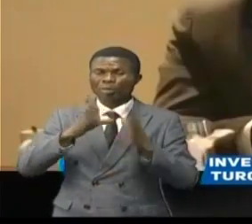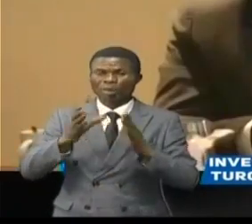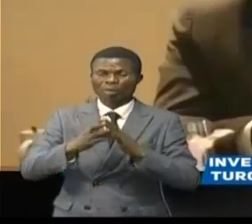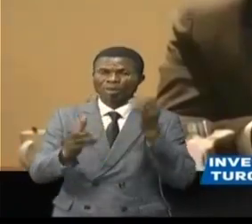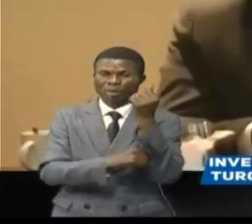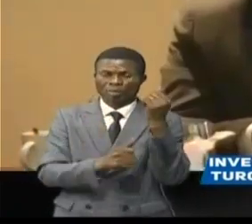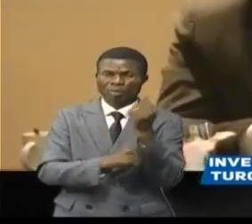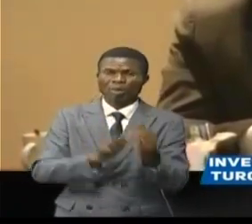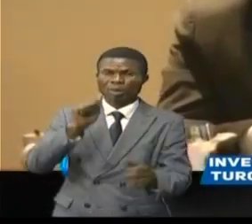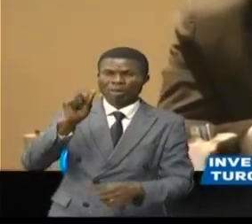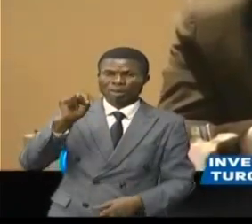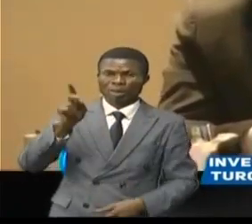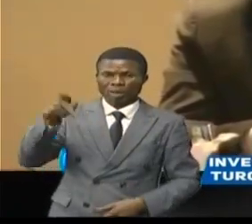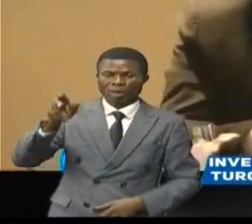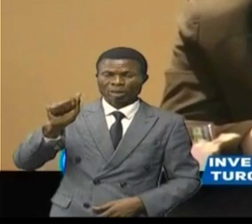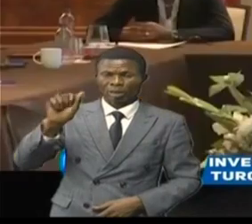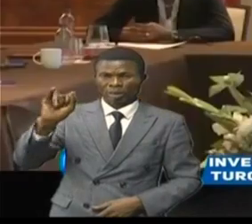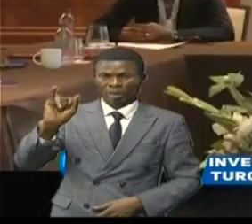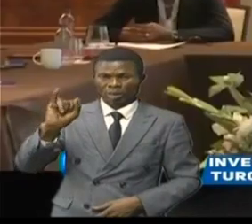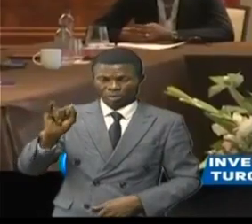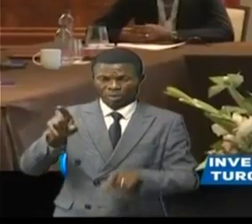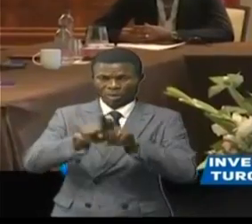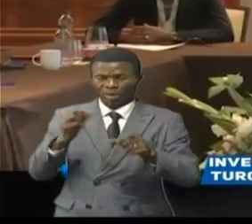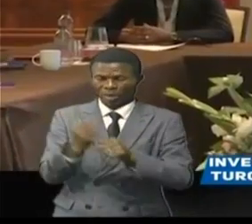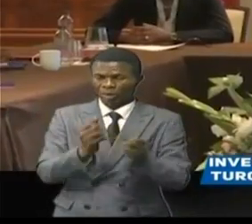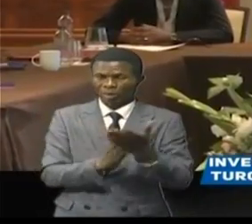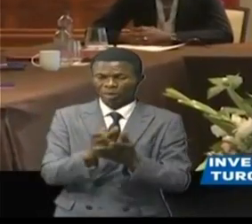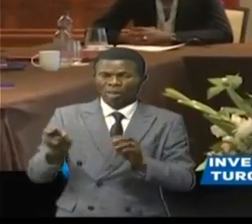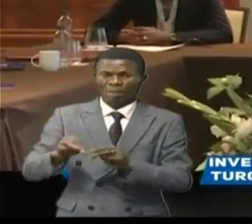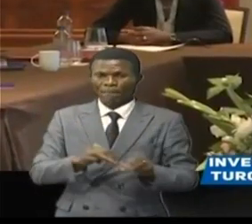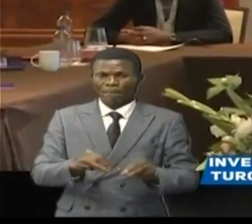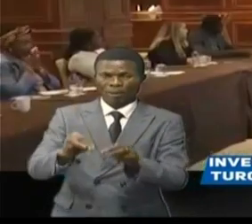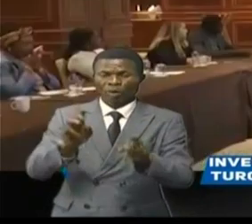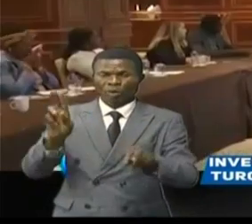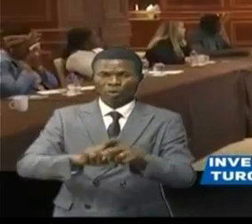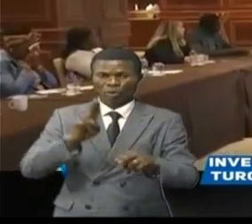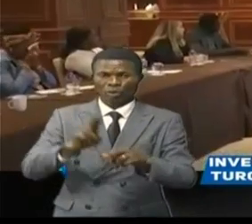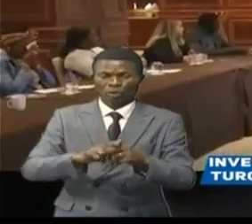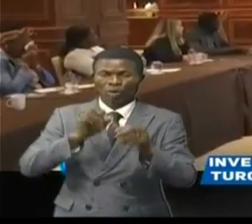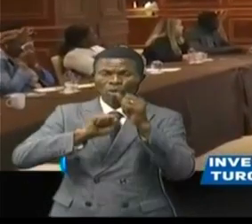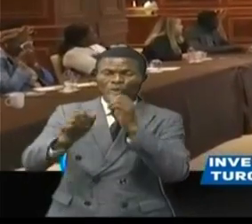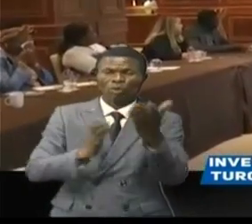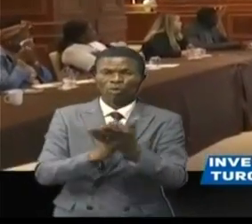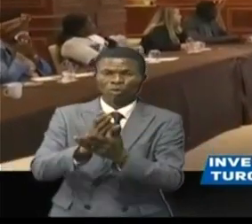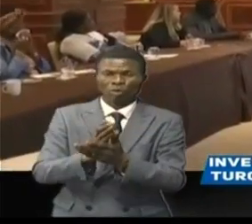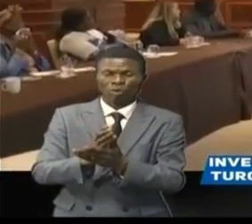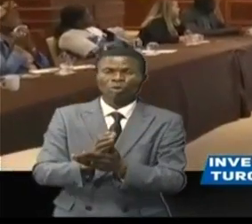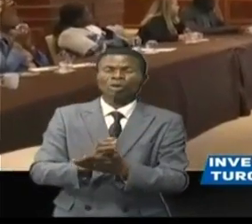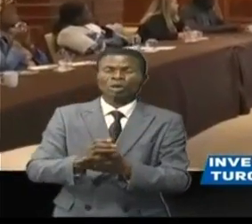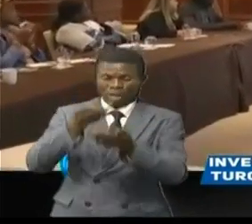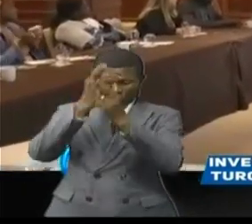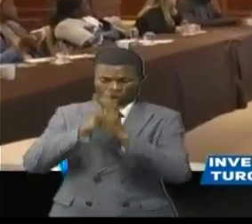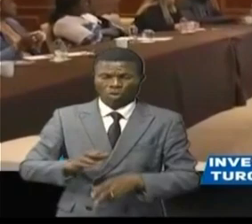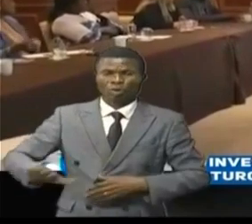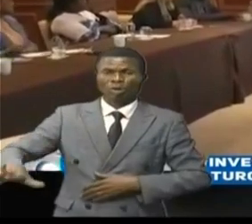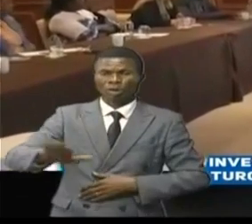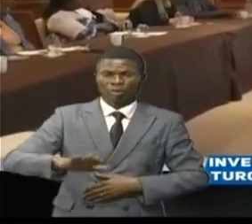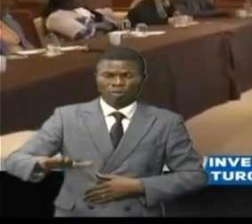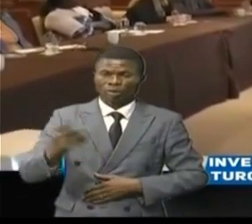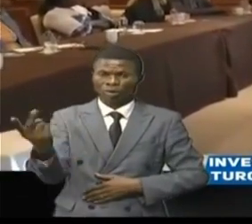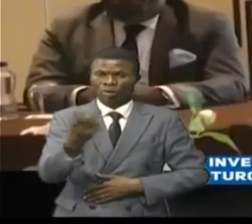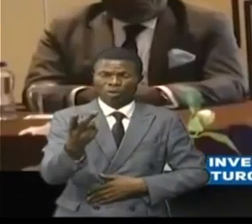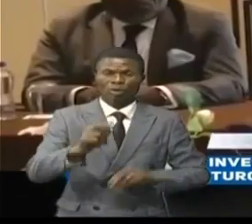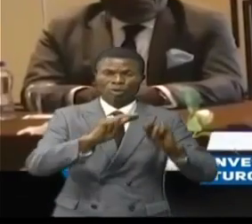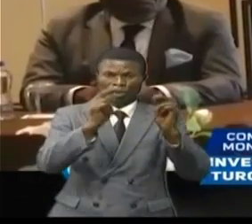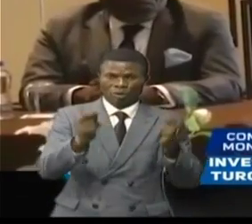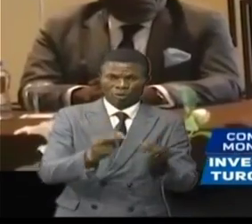de la NAPI sur leur vrai rôle, ainsi que les méthodes à utiliser pour mieux promouvoir l'image de marque du pays. Les deux parties